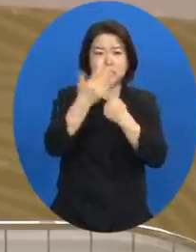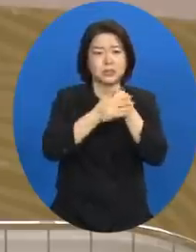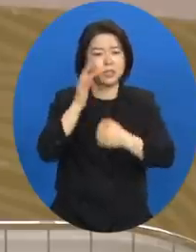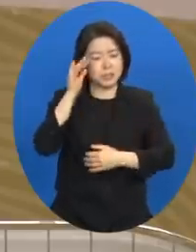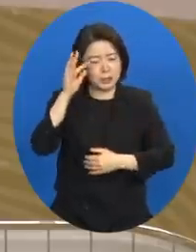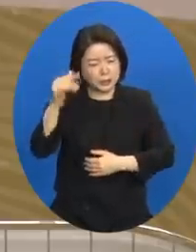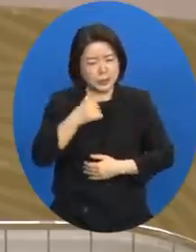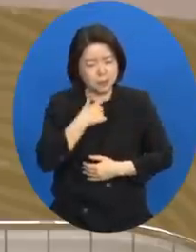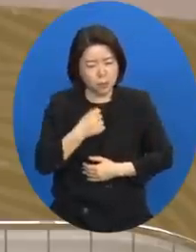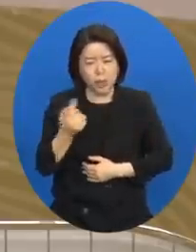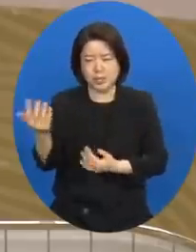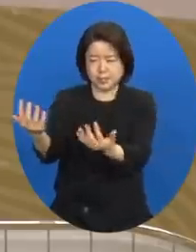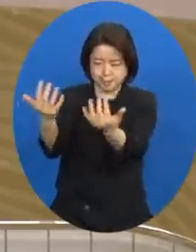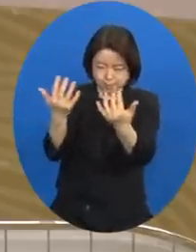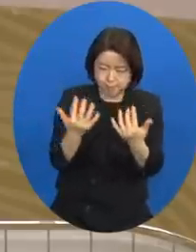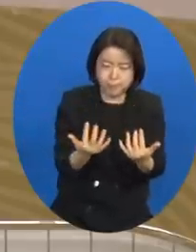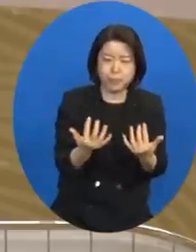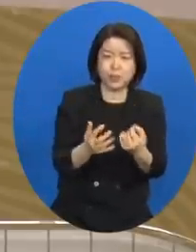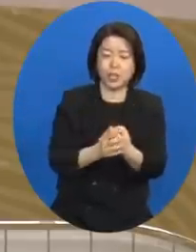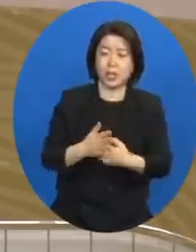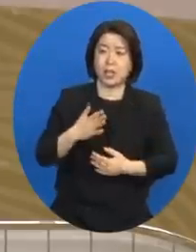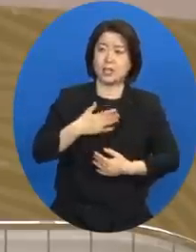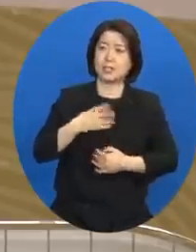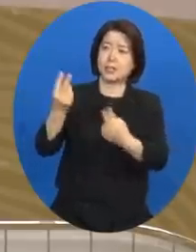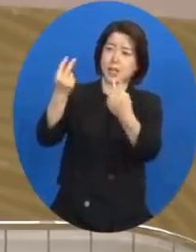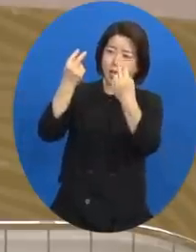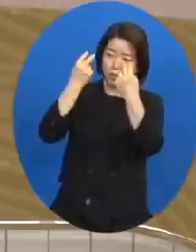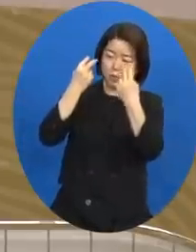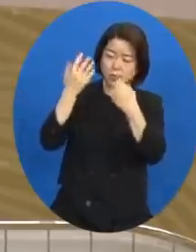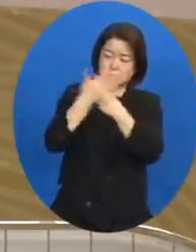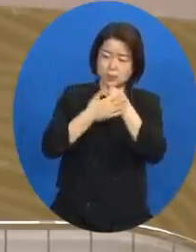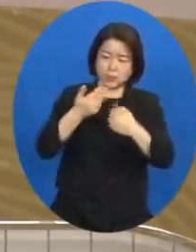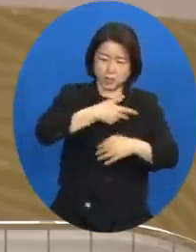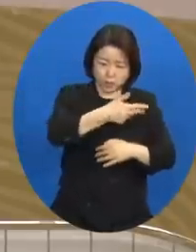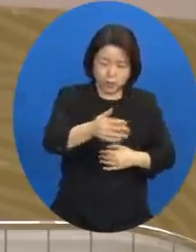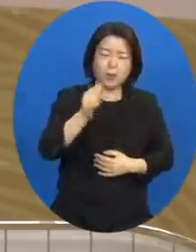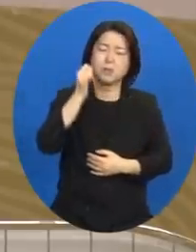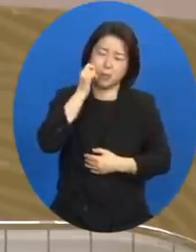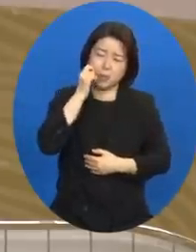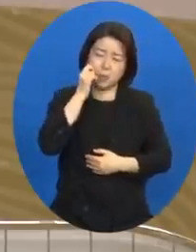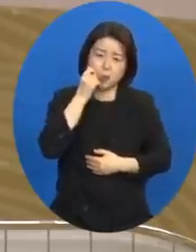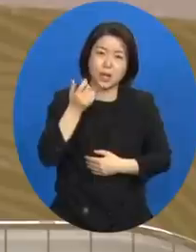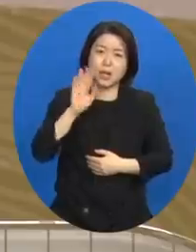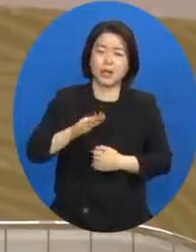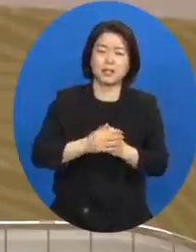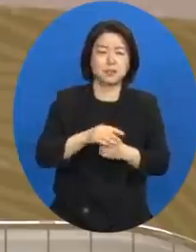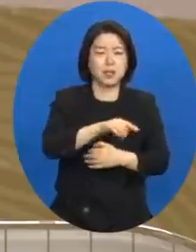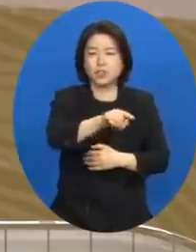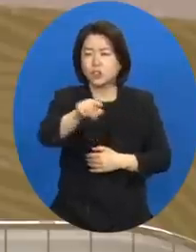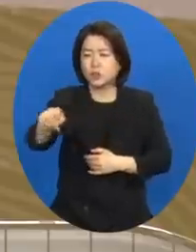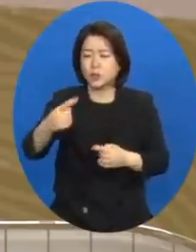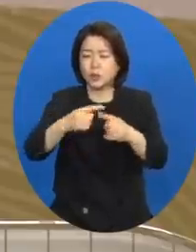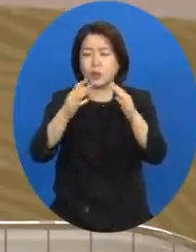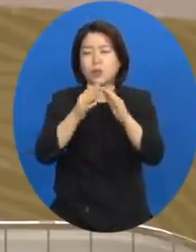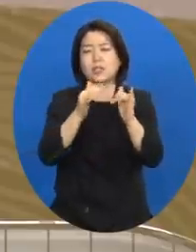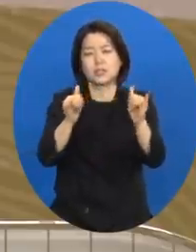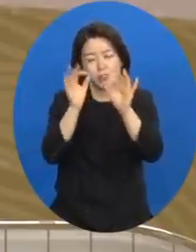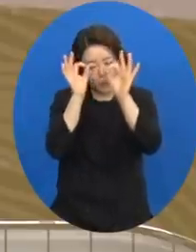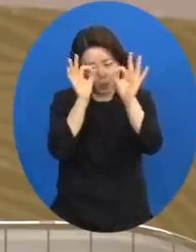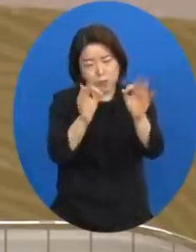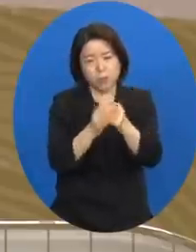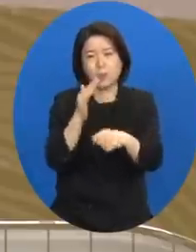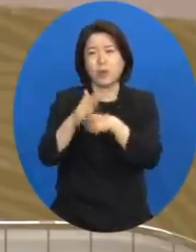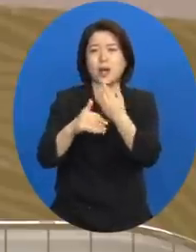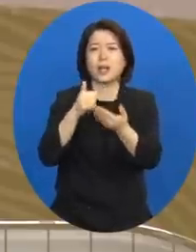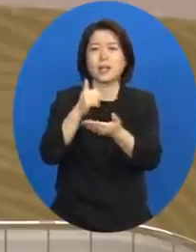왔습니다. 저를 보시고는 은혜를 흘려보낼 수 없으시겠지만 갈망하는 교인들을 보고